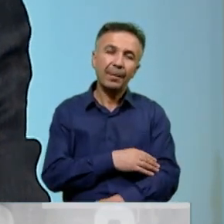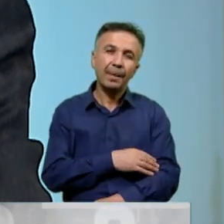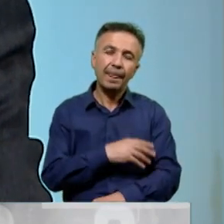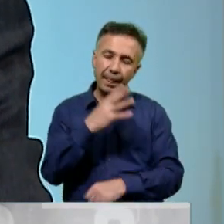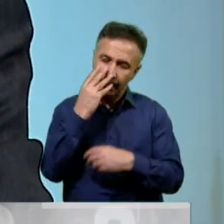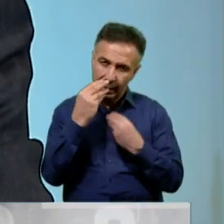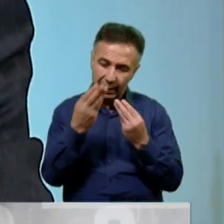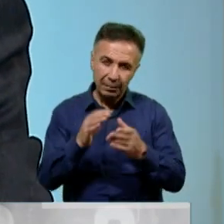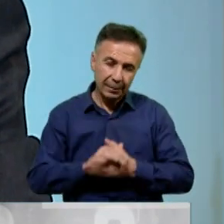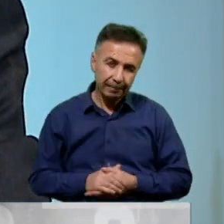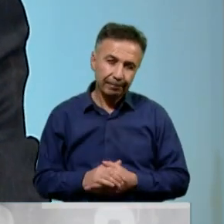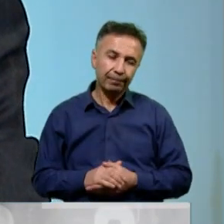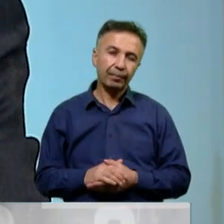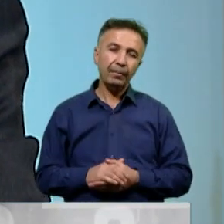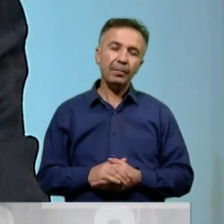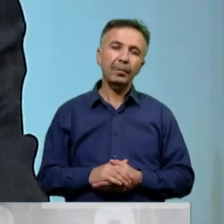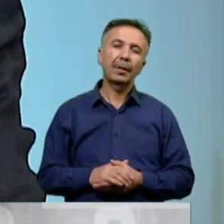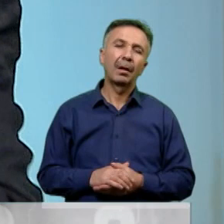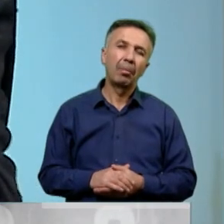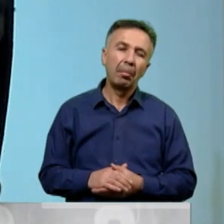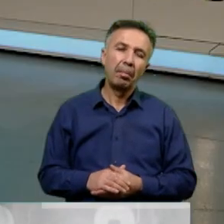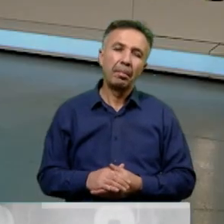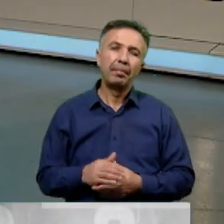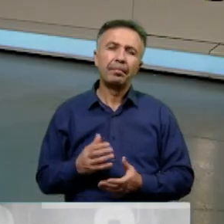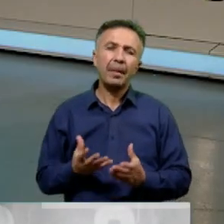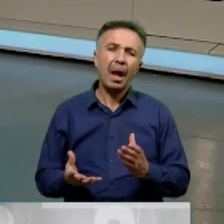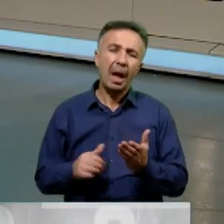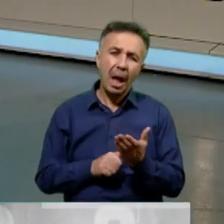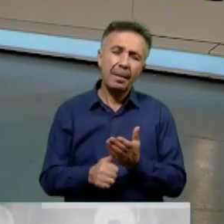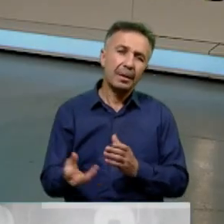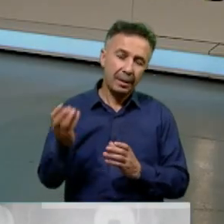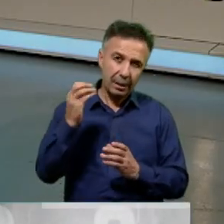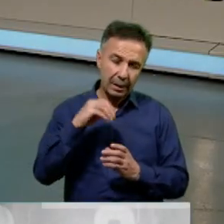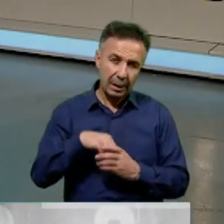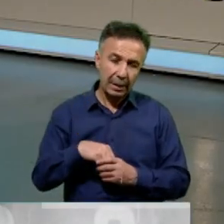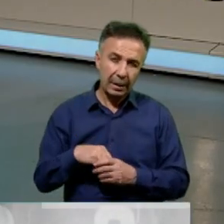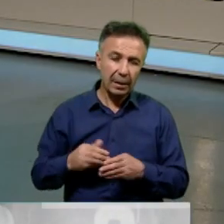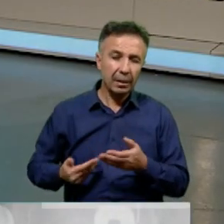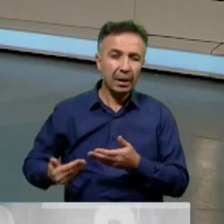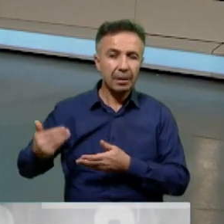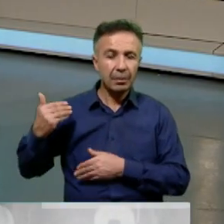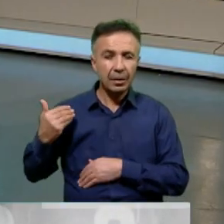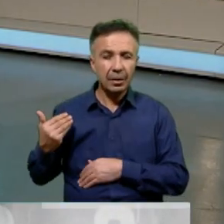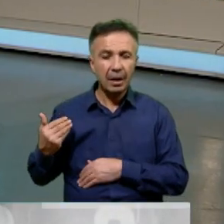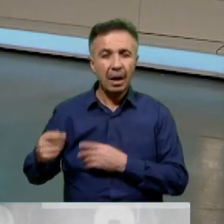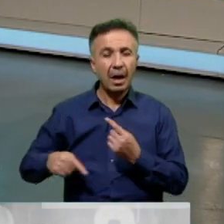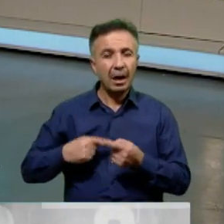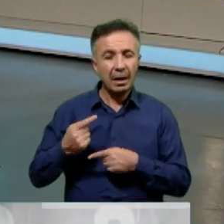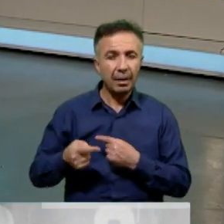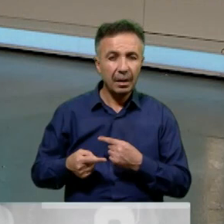da işin içine dahil etmek üzere. Bir hisse olur mu yani öyle de? Geçmişlerimiz için ölü kurbanı